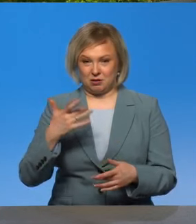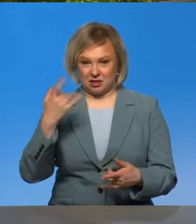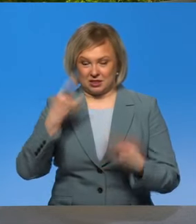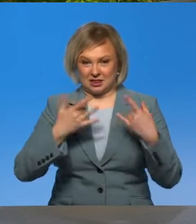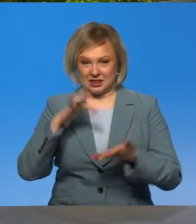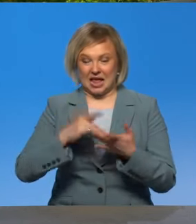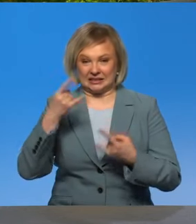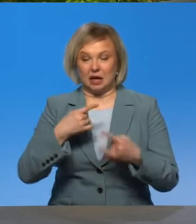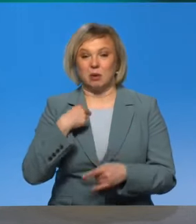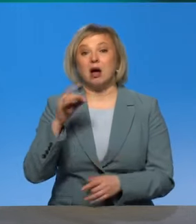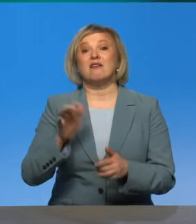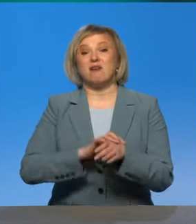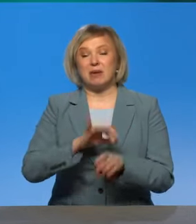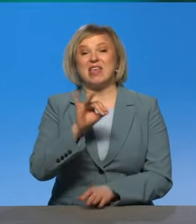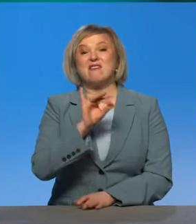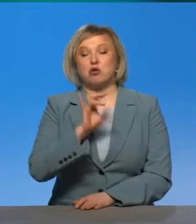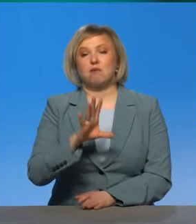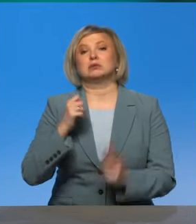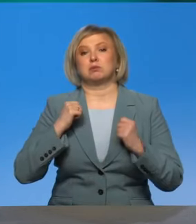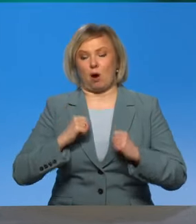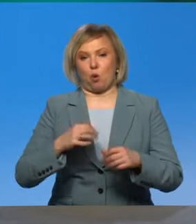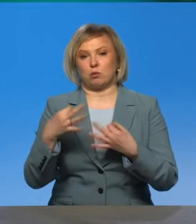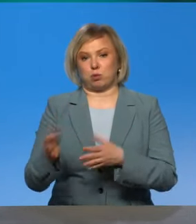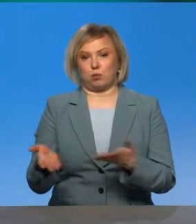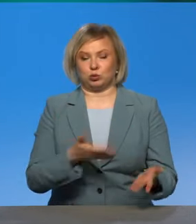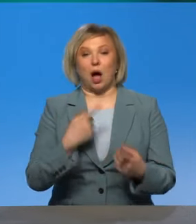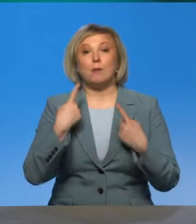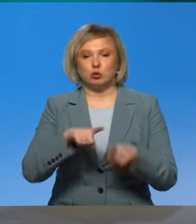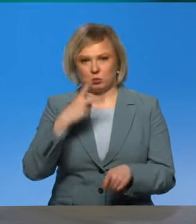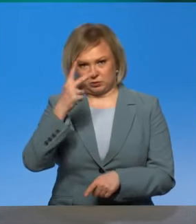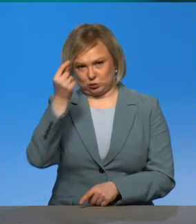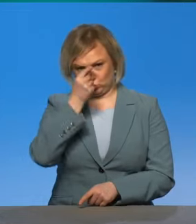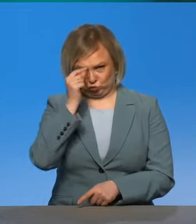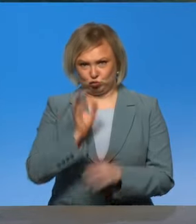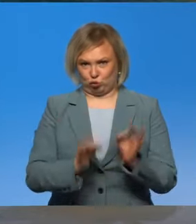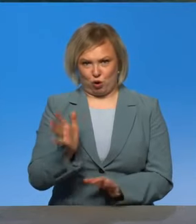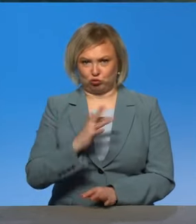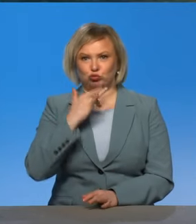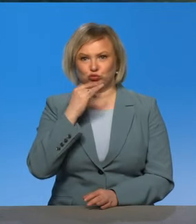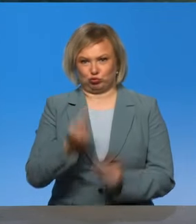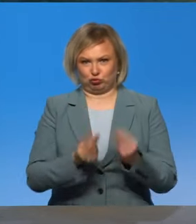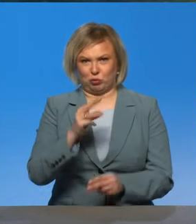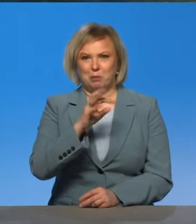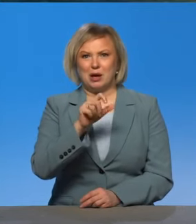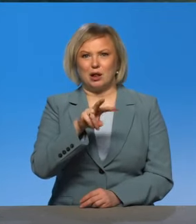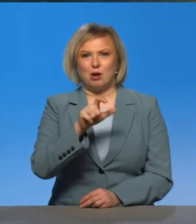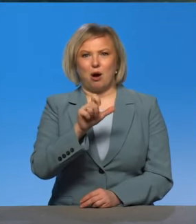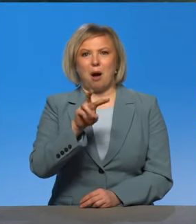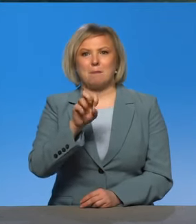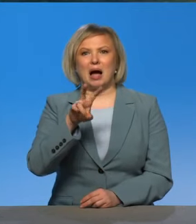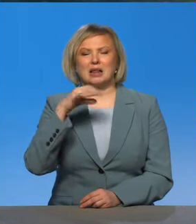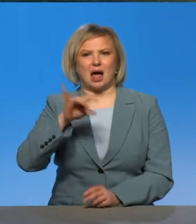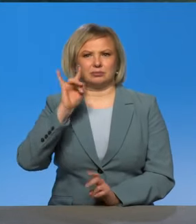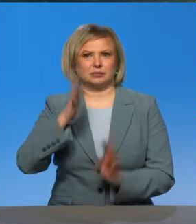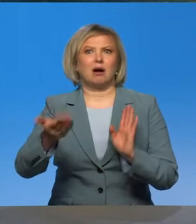фамилию Иванов, тогда бы спокойно пропустили, потому что по-другому смотрели, как на сумасшедшего. А как реагирует, кстати? То есть человек не в себе, да? Какой ты